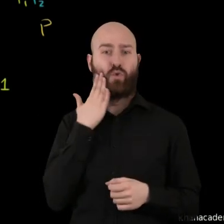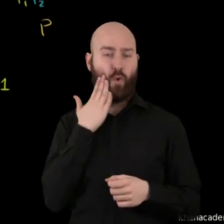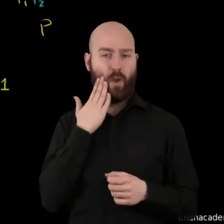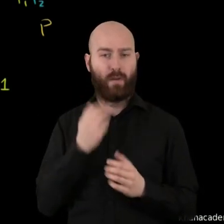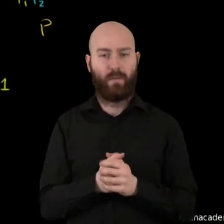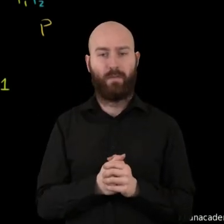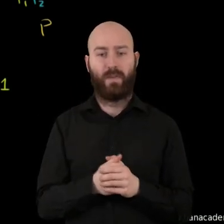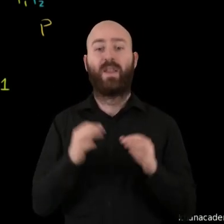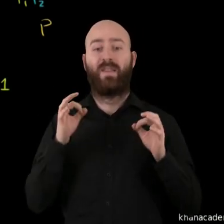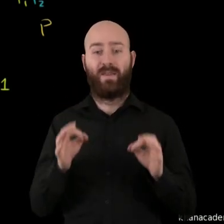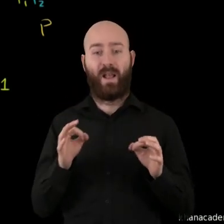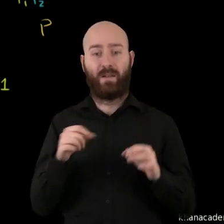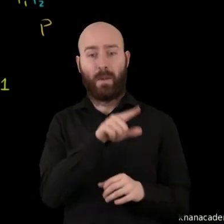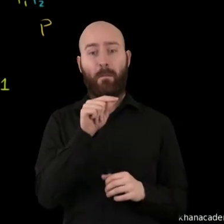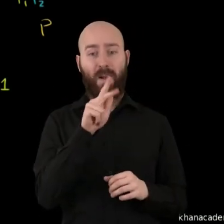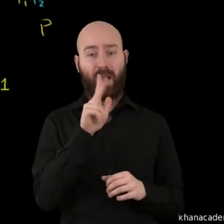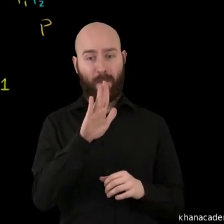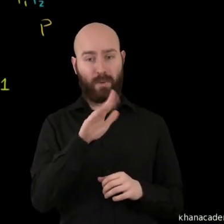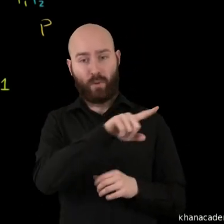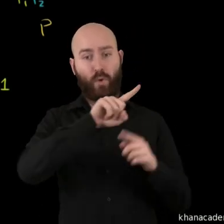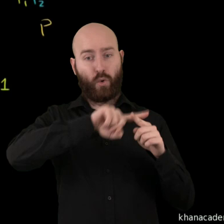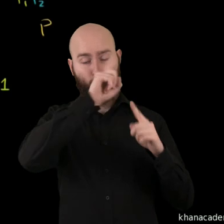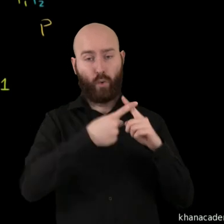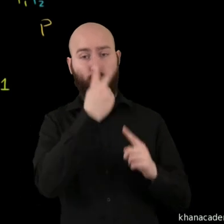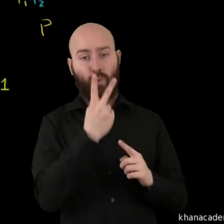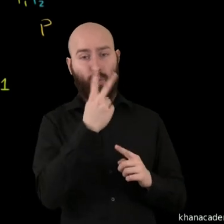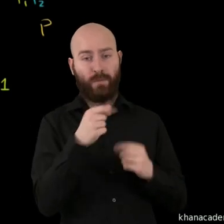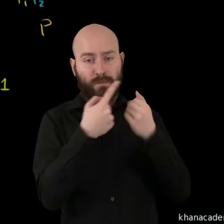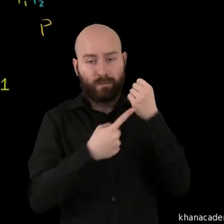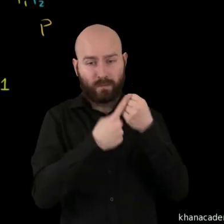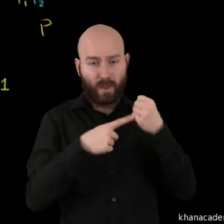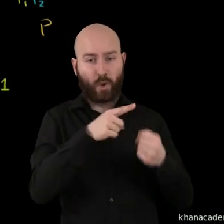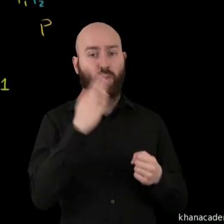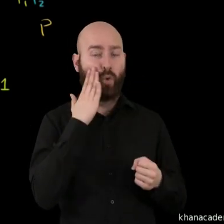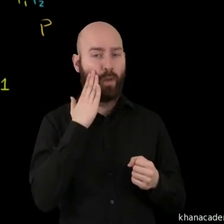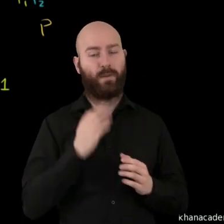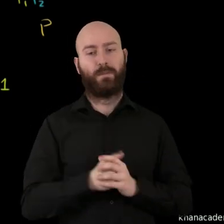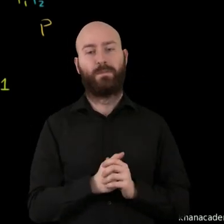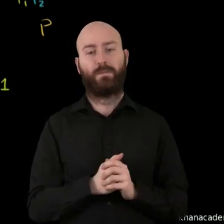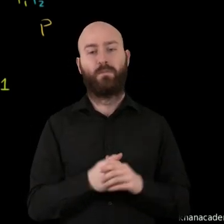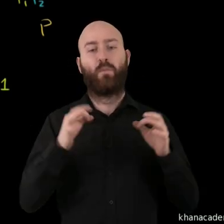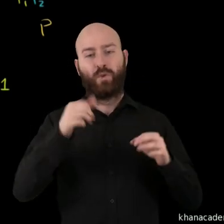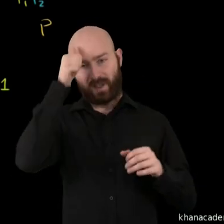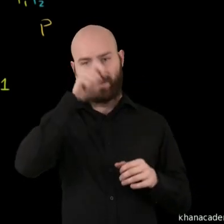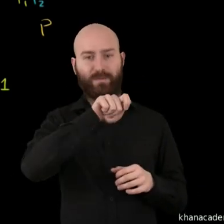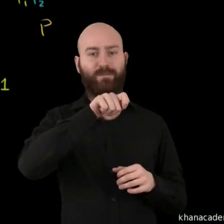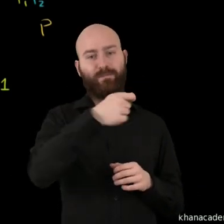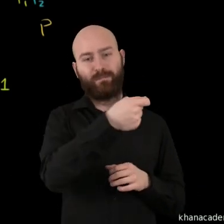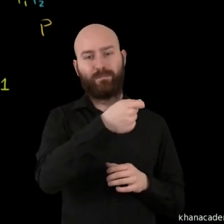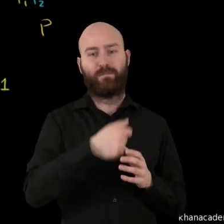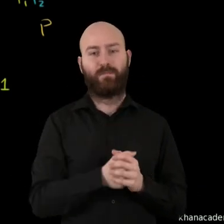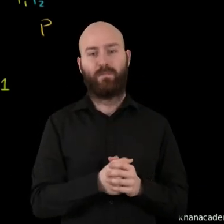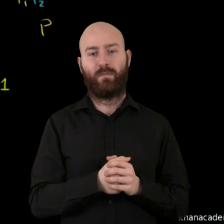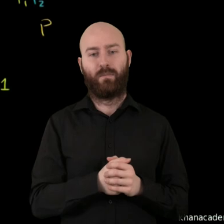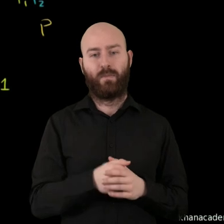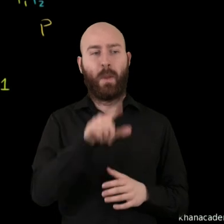dolarach z danego roku. To był PKB zmierzony w dolarach z roku drugiego. PKB roku drugiego w dolarach z roku drugiego.